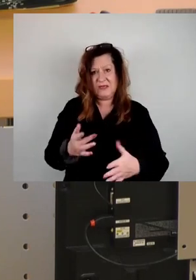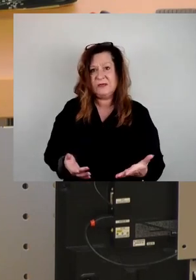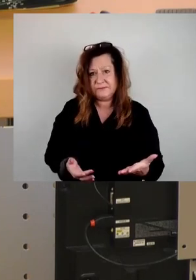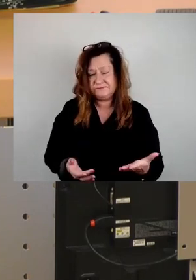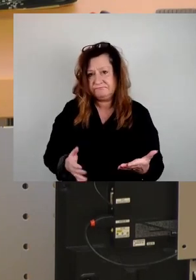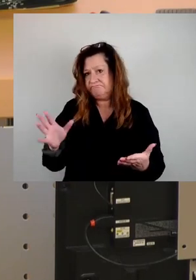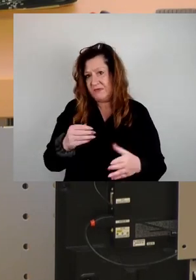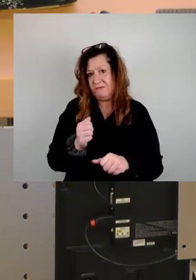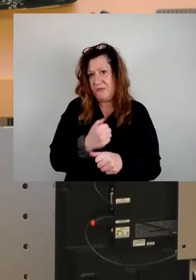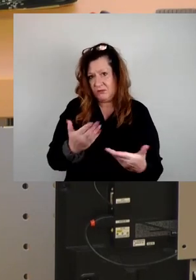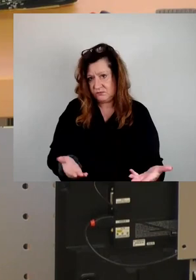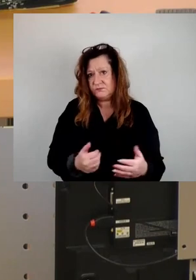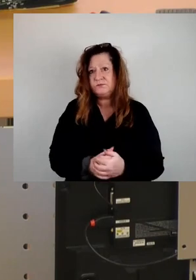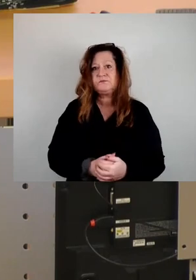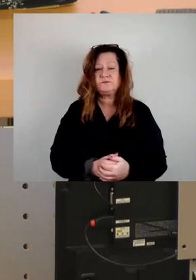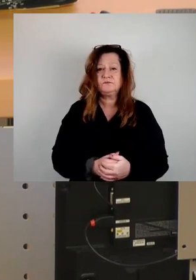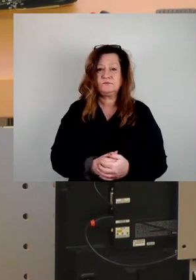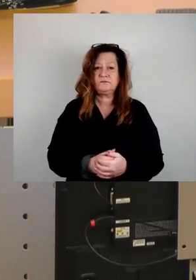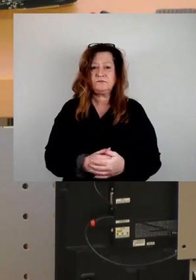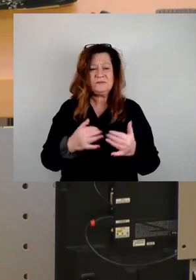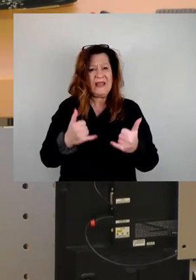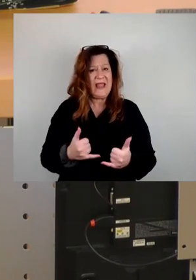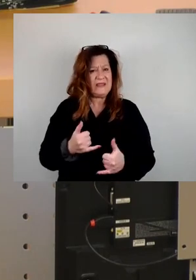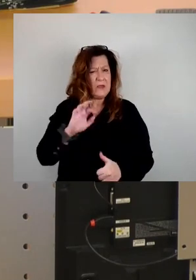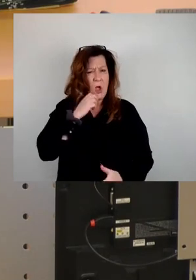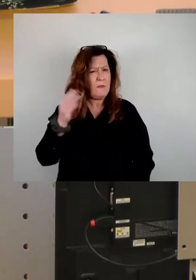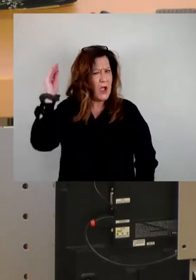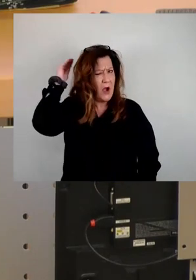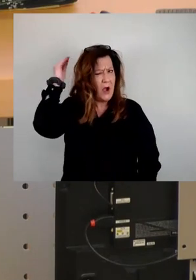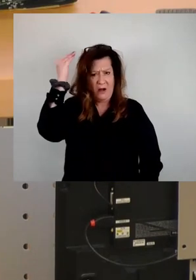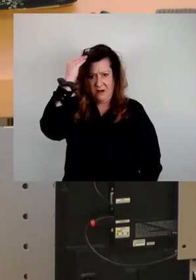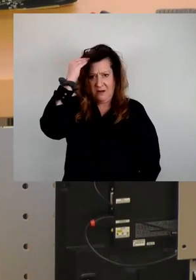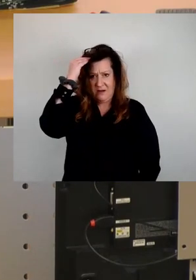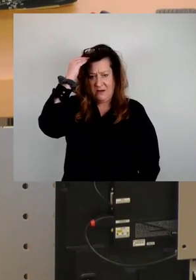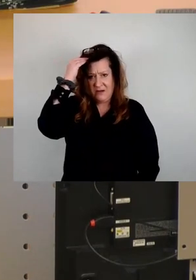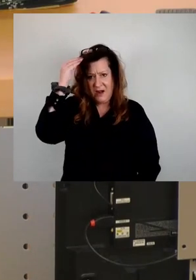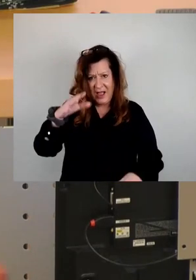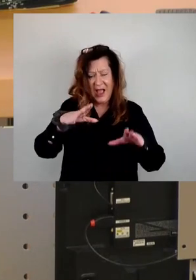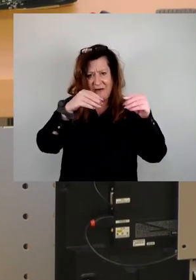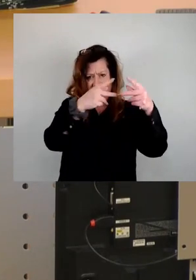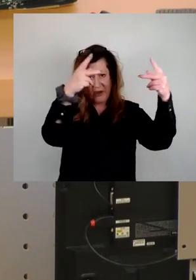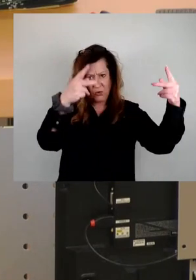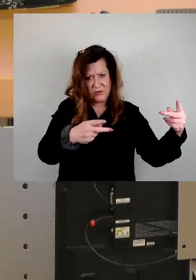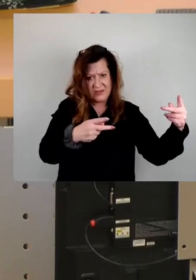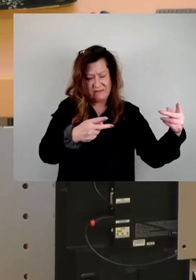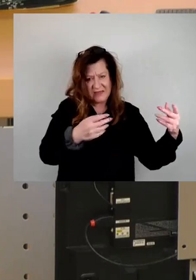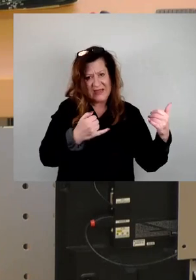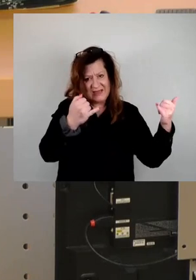haben. Und nur noch mal zur Erinnerung, wir haben am Anfang eine Konzeptidee gehabt, die im Wesentlichen